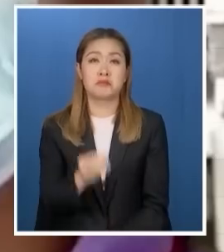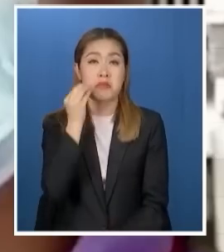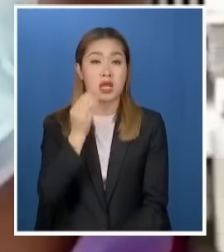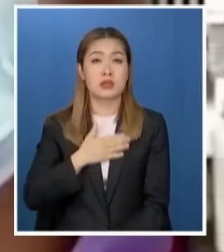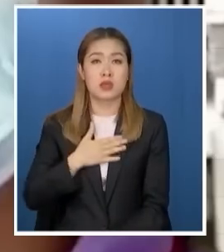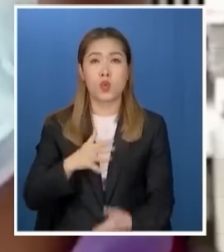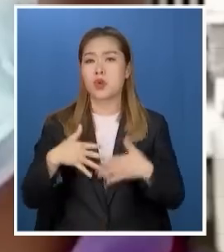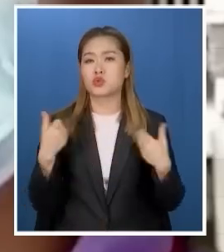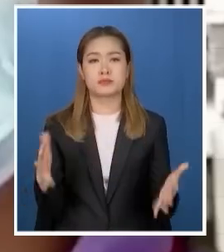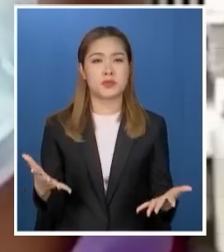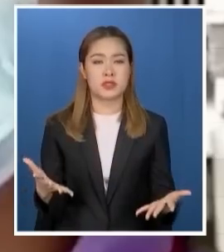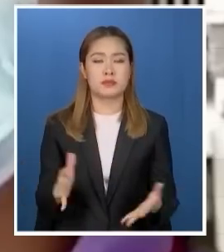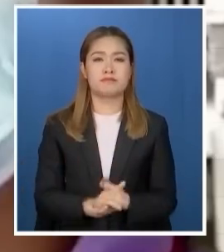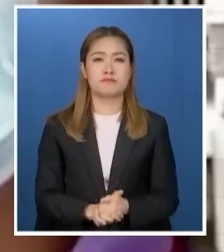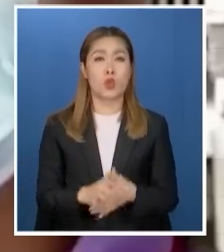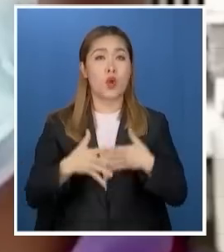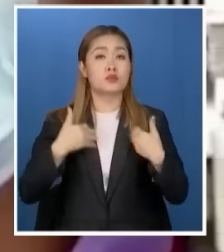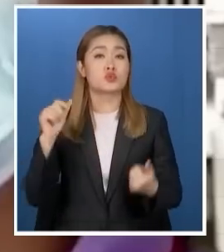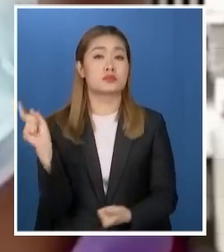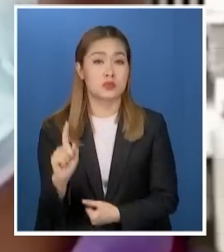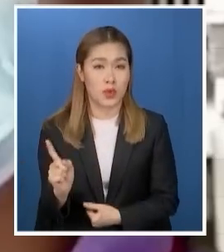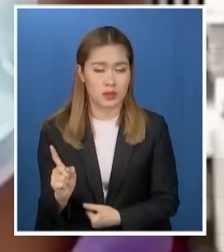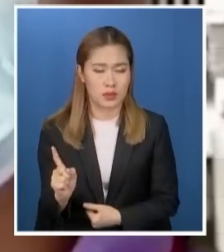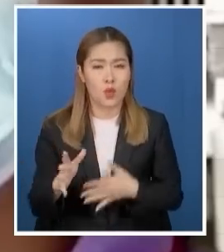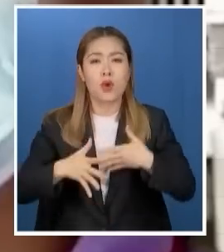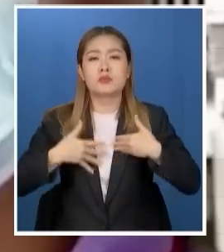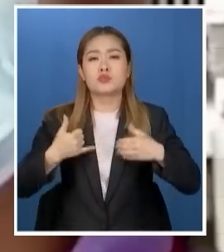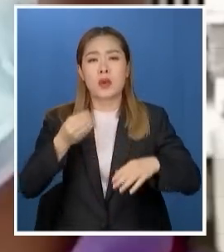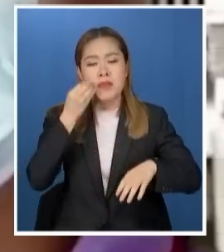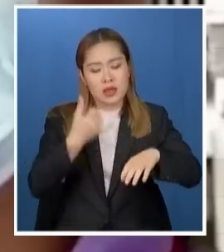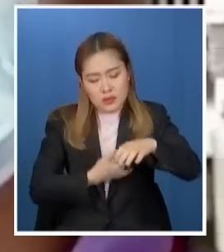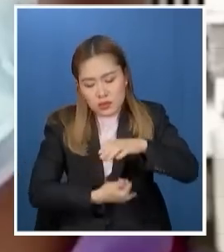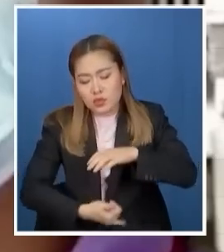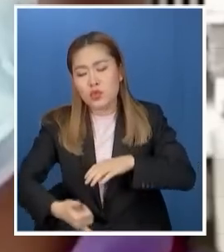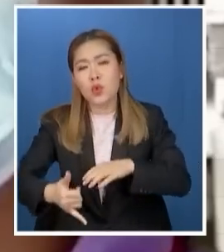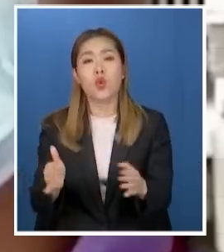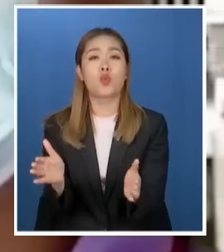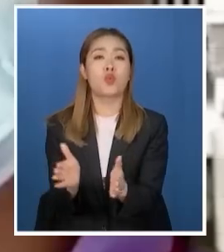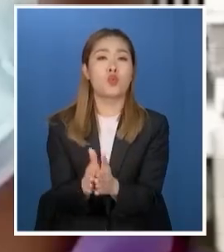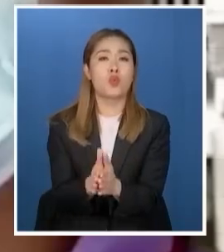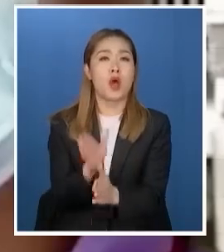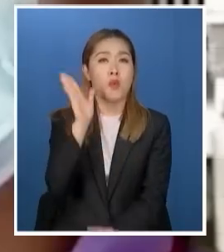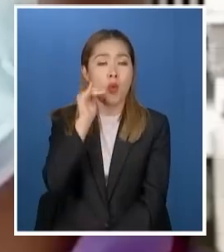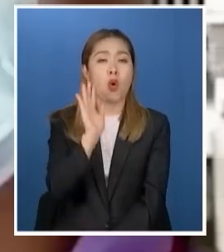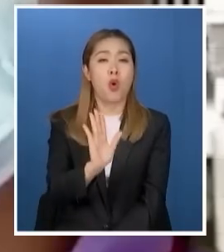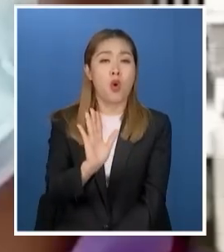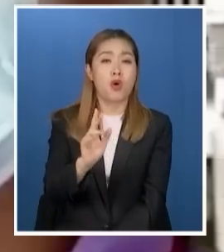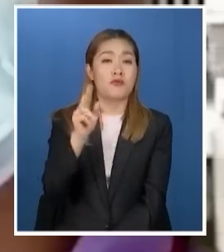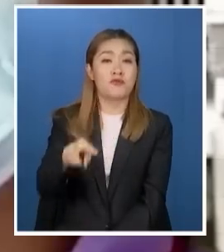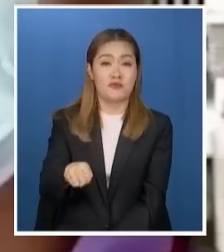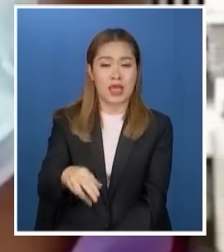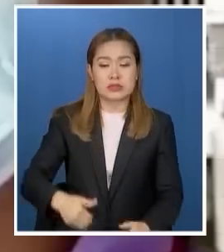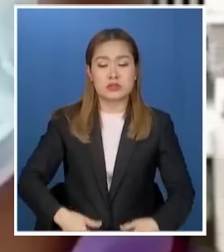หนูไม่มีความสุขเลยความสุขของหนูมันคือการออกมานอกบ้านมาอยู่กับพ่อของเด็กแล้